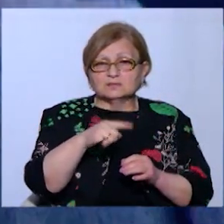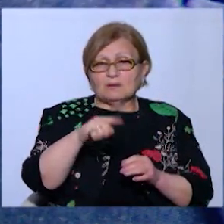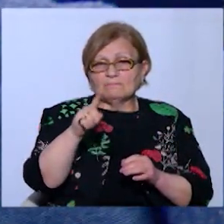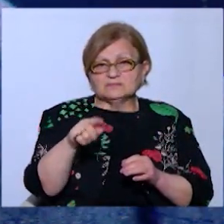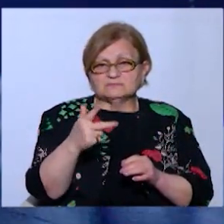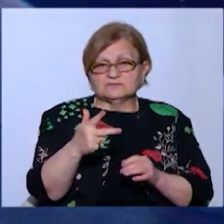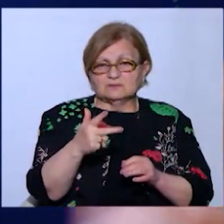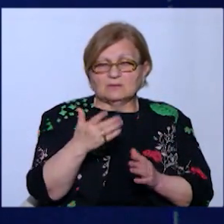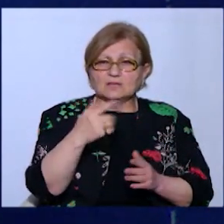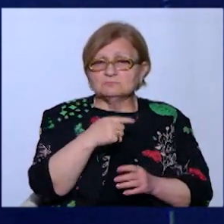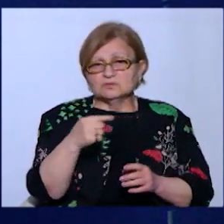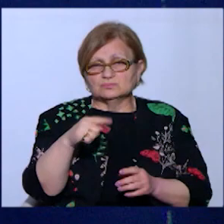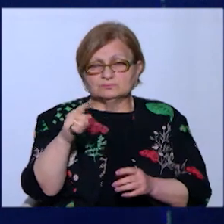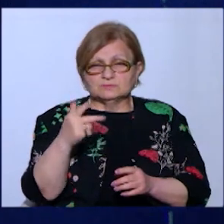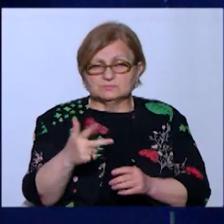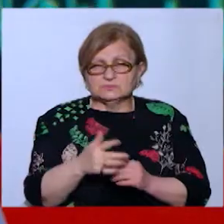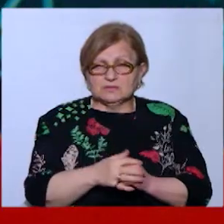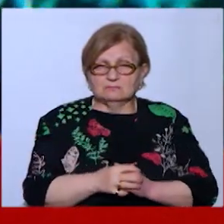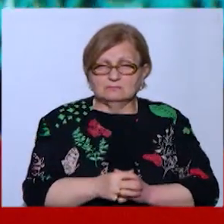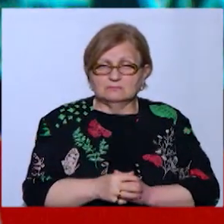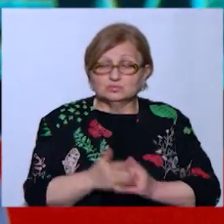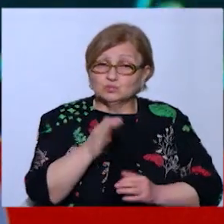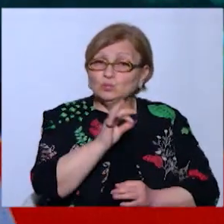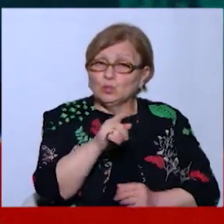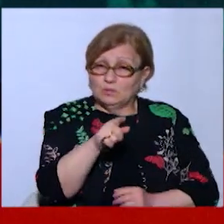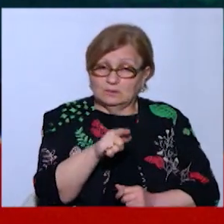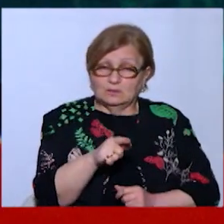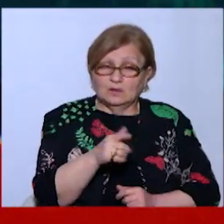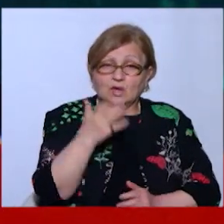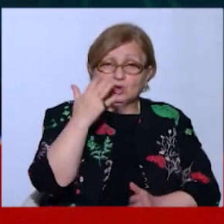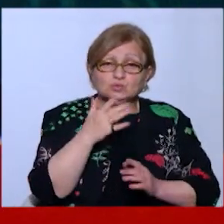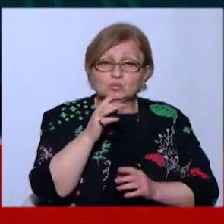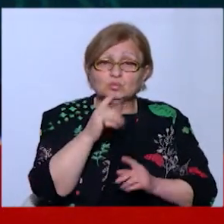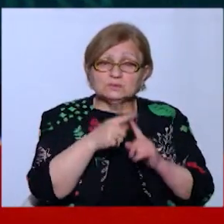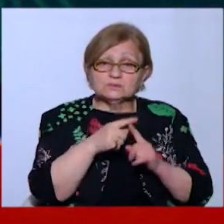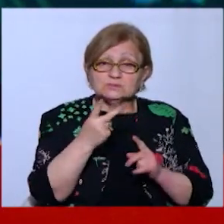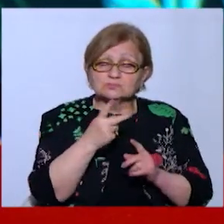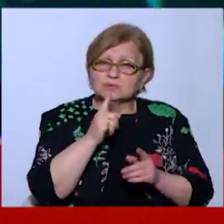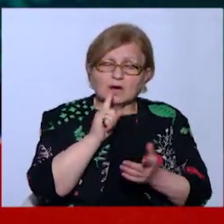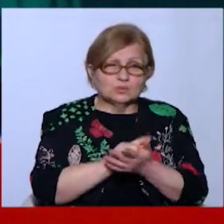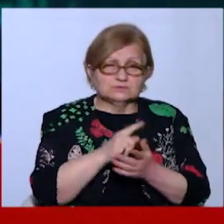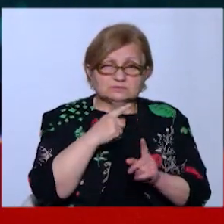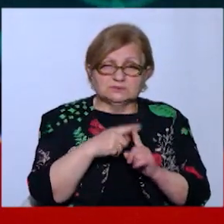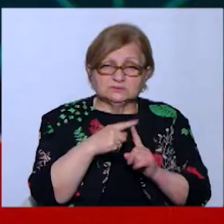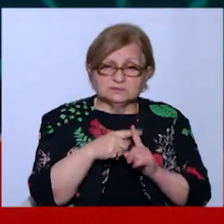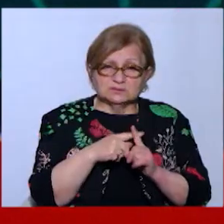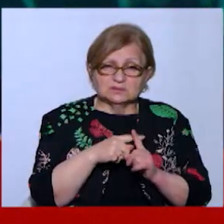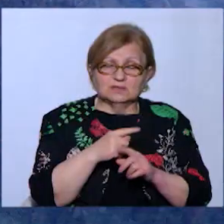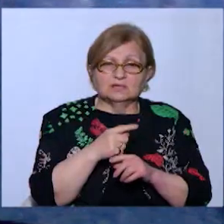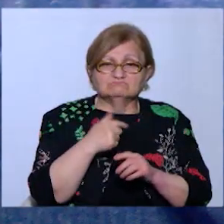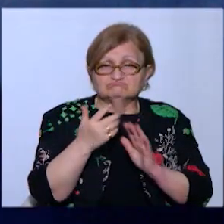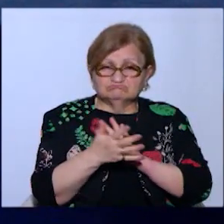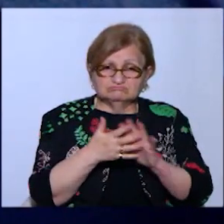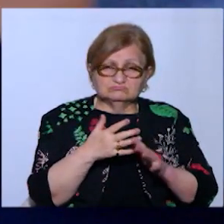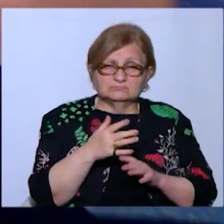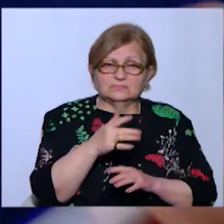ან მინუს ფესვი 3. თუ დავა გავიხსენებთ რომ x-ი დადებითი უნდა იყოს და თან 1-იც არ უნდა იყოს, შესაბამისად ეს